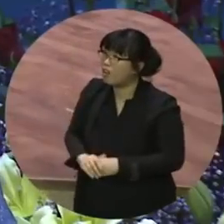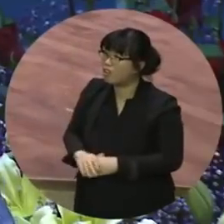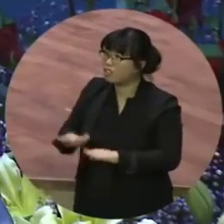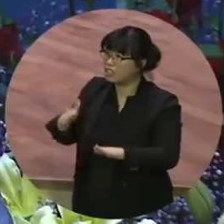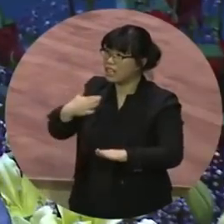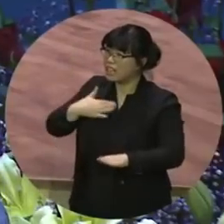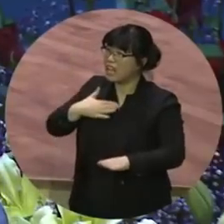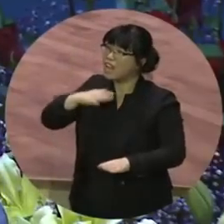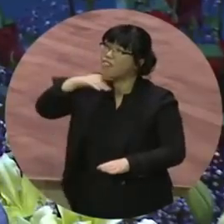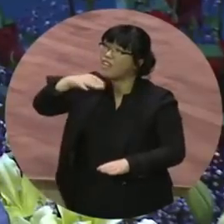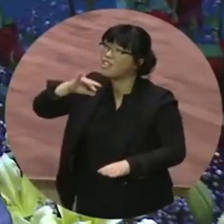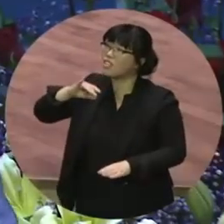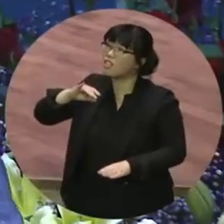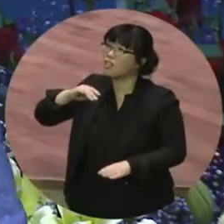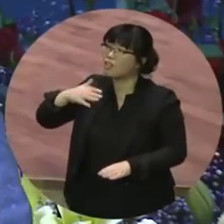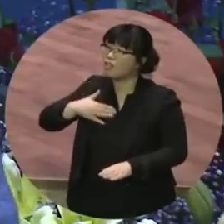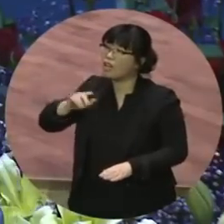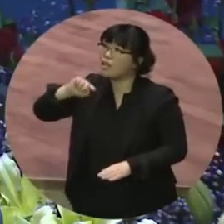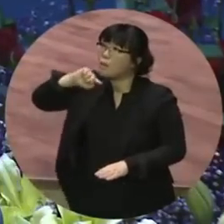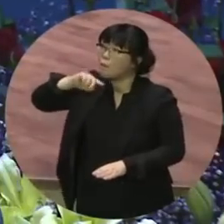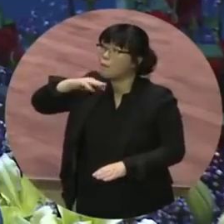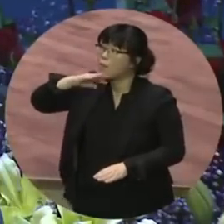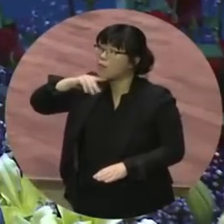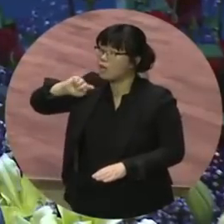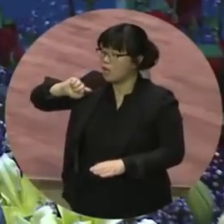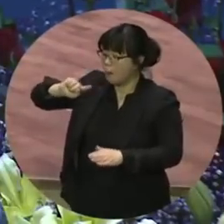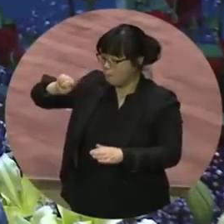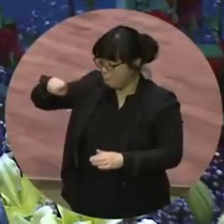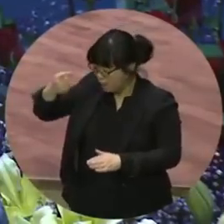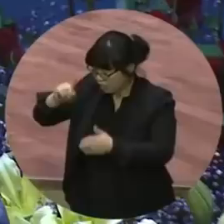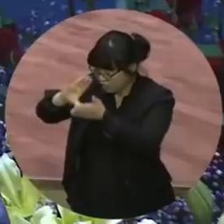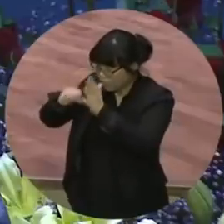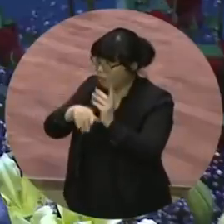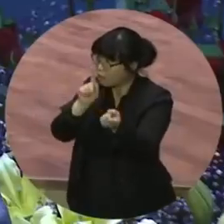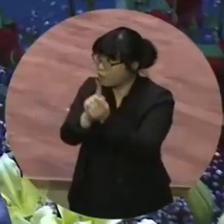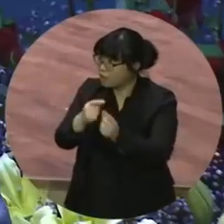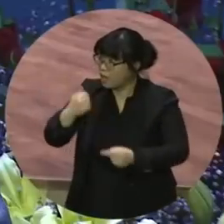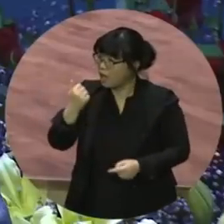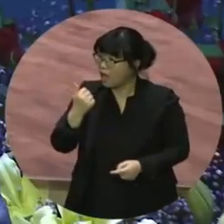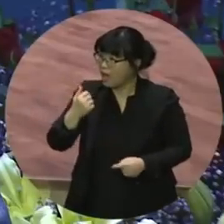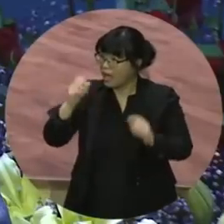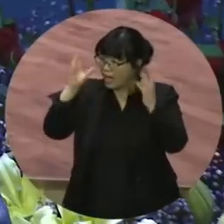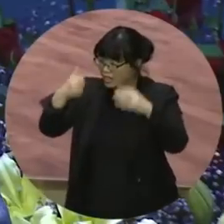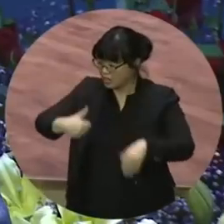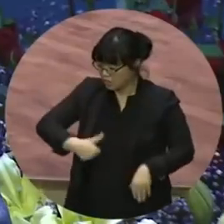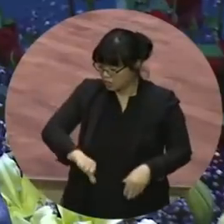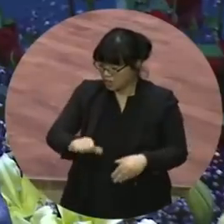그것도 이렇게 자기 손으로 직접 죽여서 바치라 합니까?